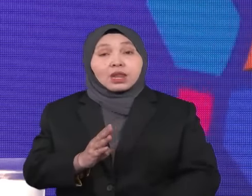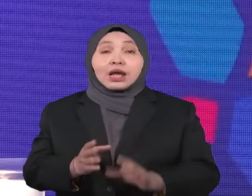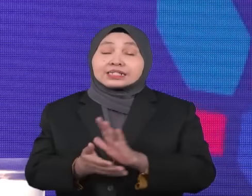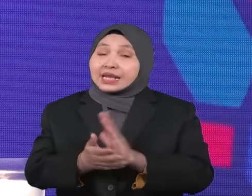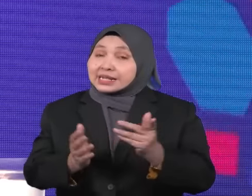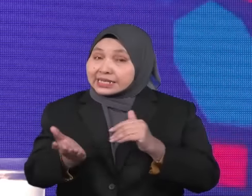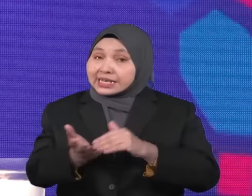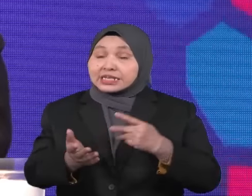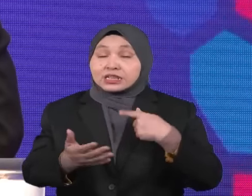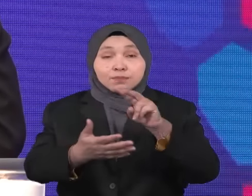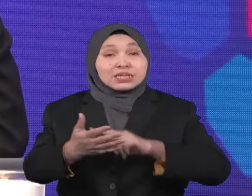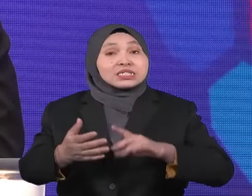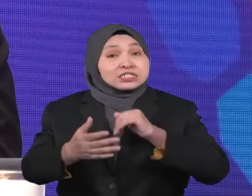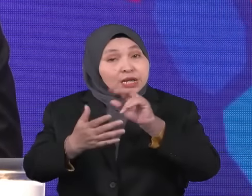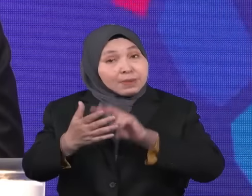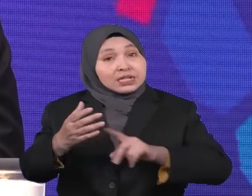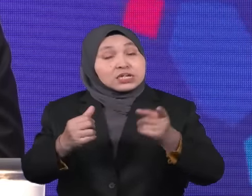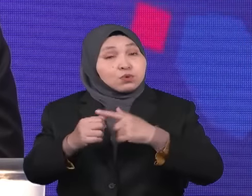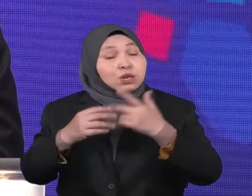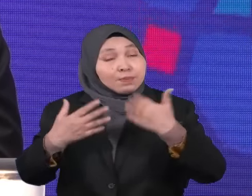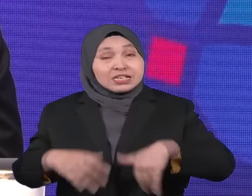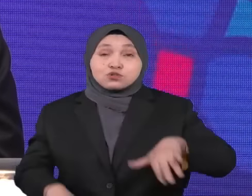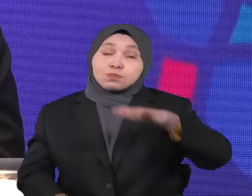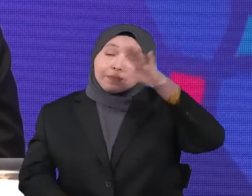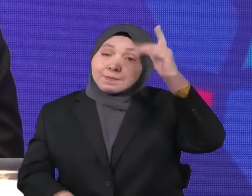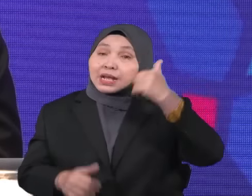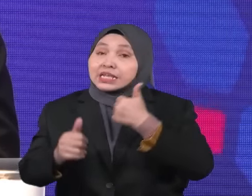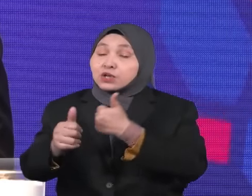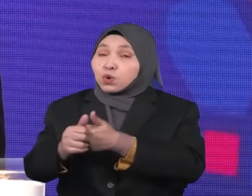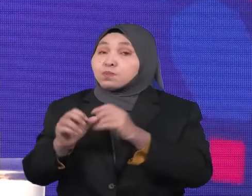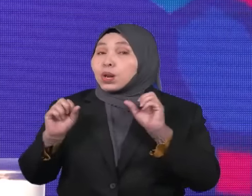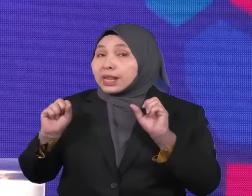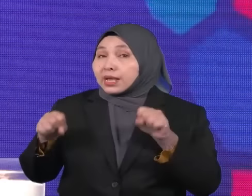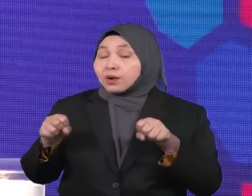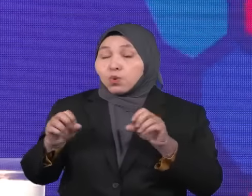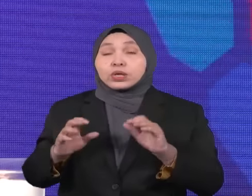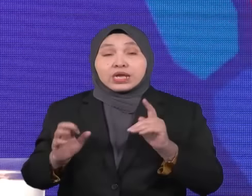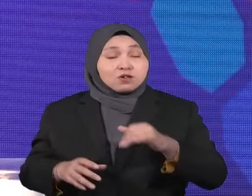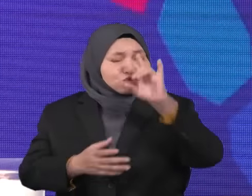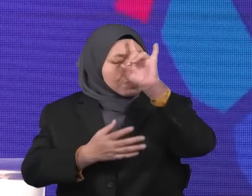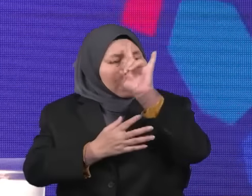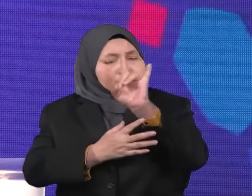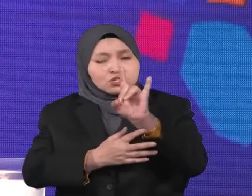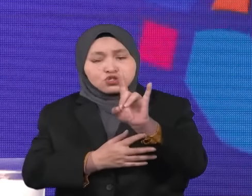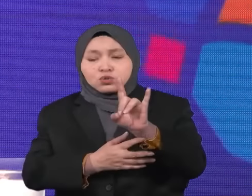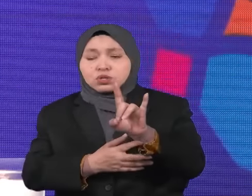baca. Saya baca dulu, lepas tu ibu-ibu ayah-ayah ikut. Boleh? Okey. A'udzubillahi minasyaitanirrajim.